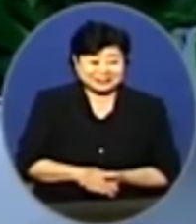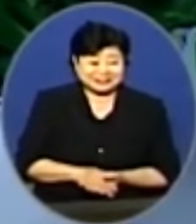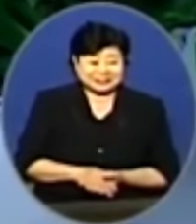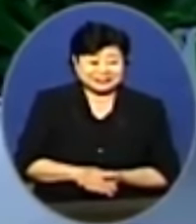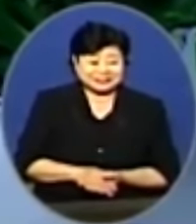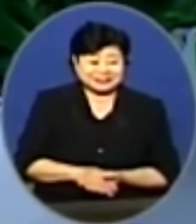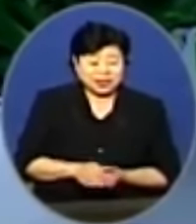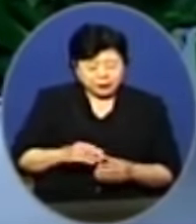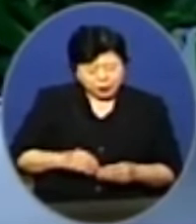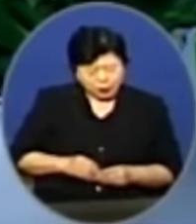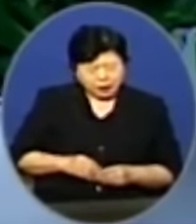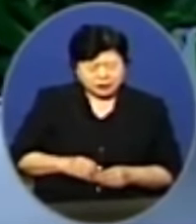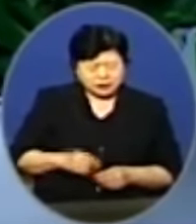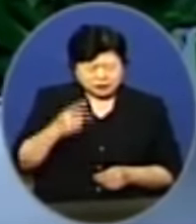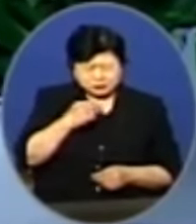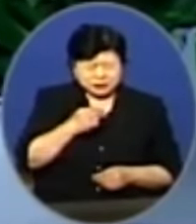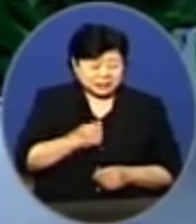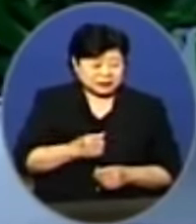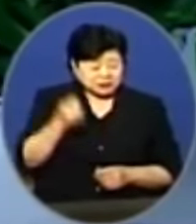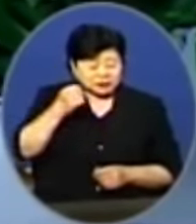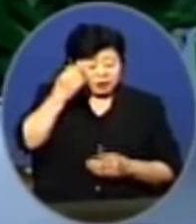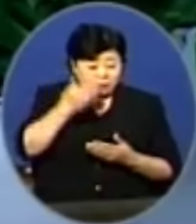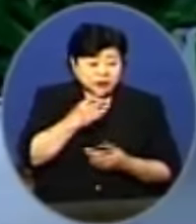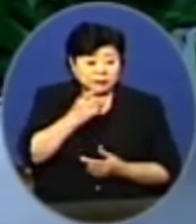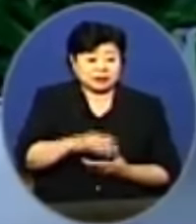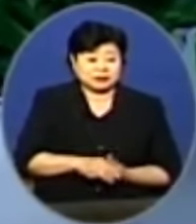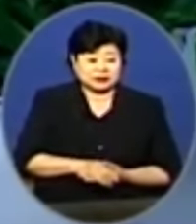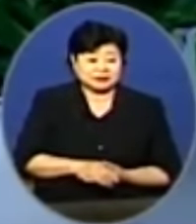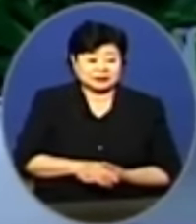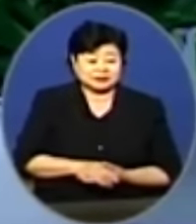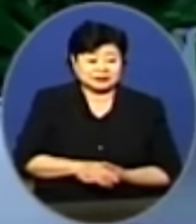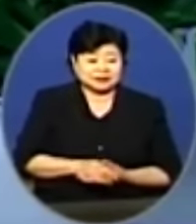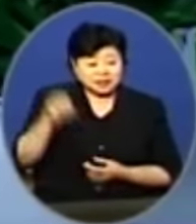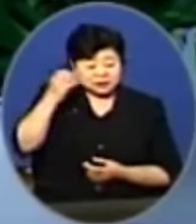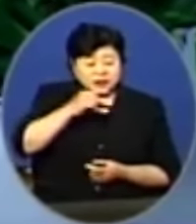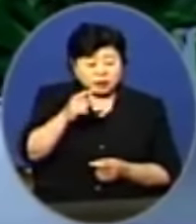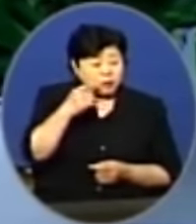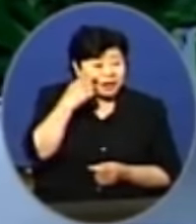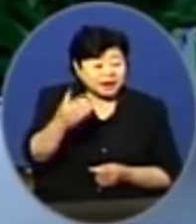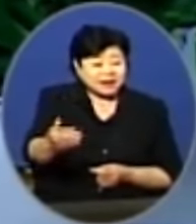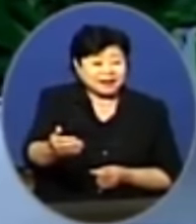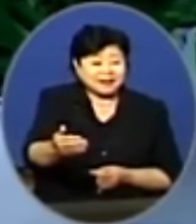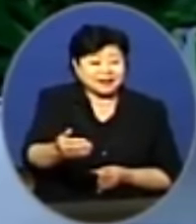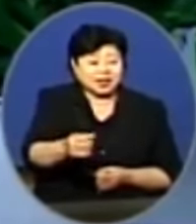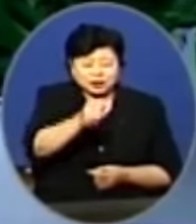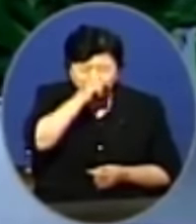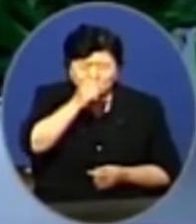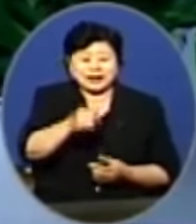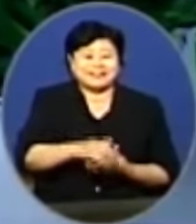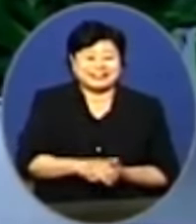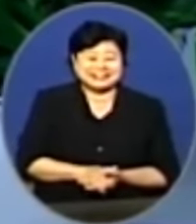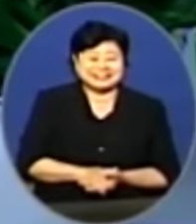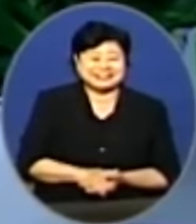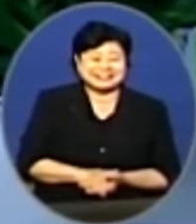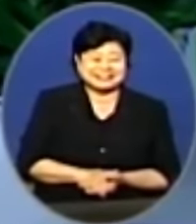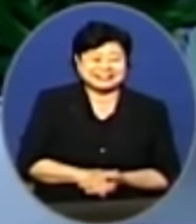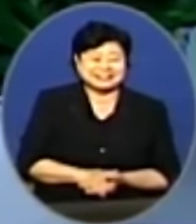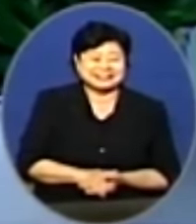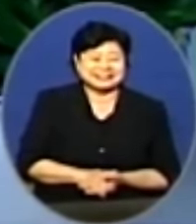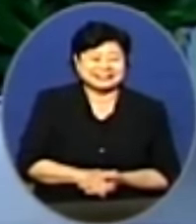이거 너무 굶어서 그런 거 아니냐, 아유 성령 받으려는가 보다. 성령이 뭡니까? 그러니까 좋은 거라고. 그러니까